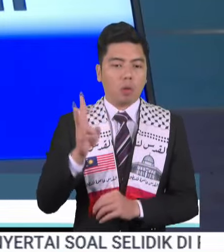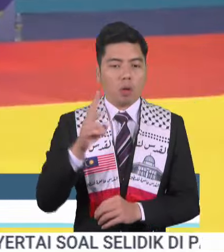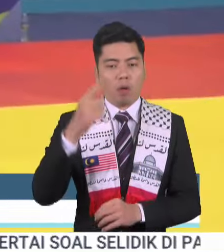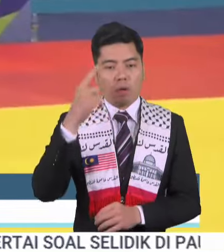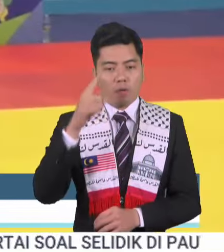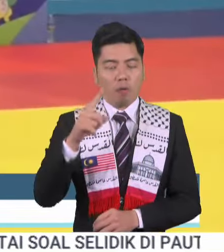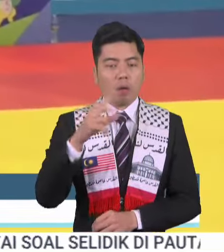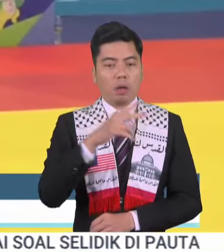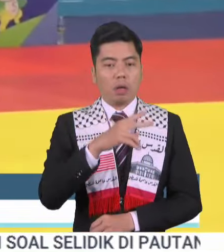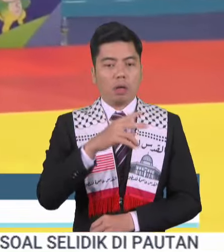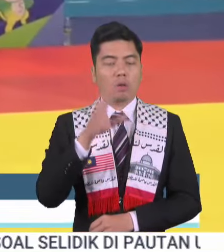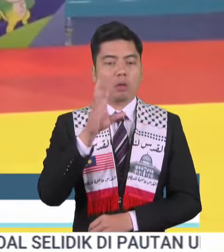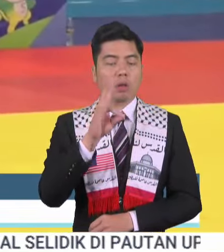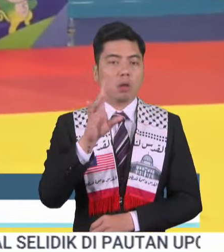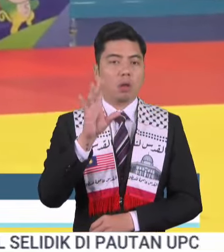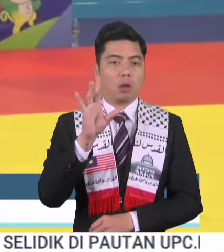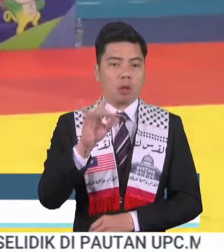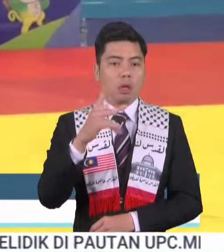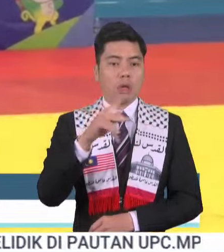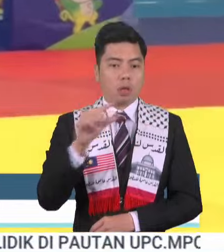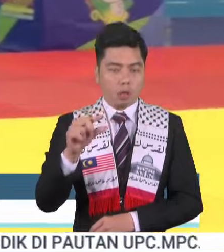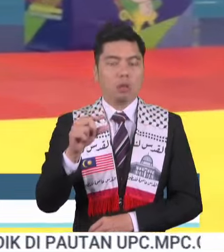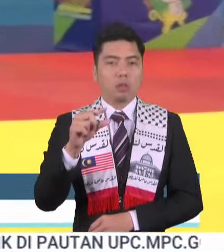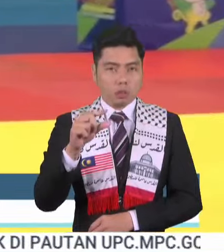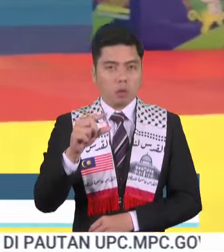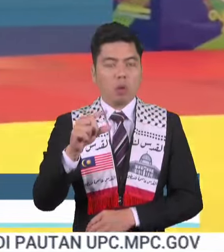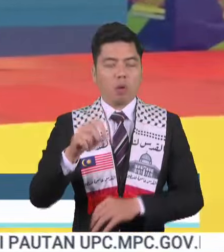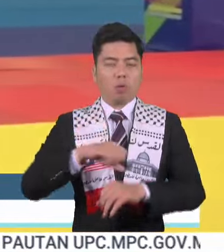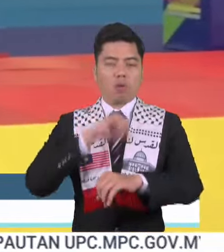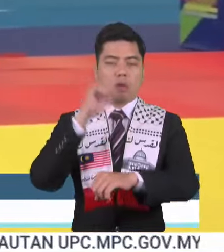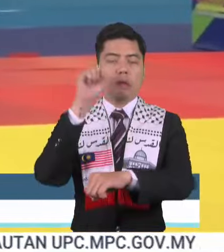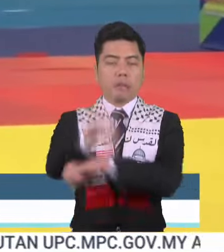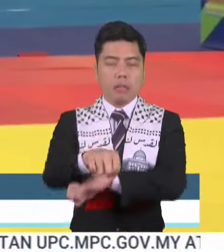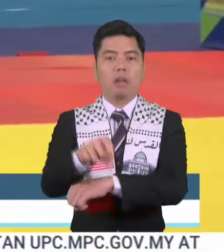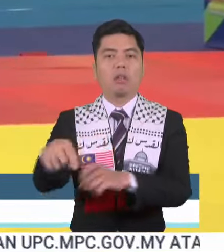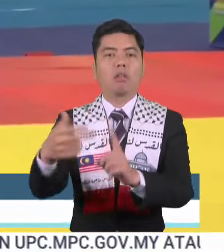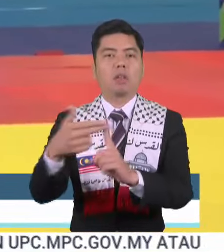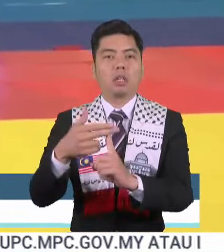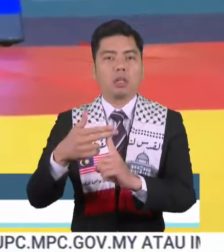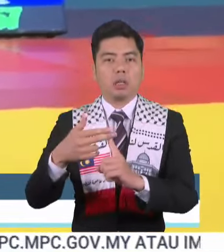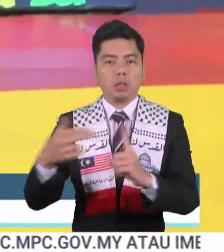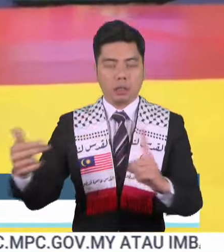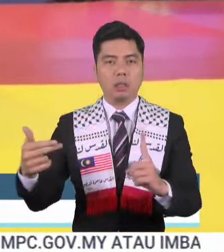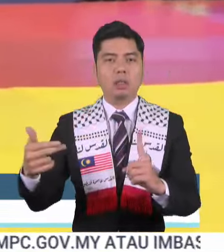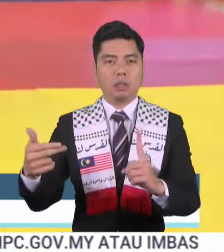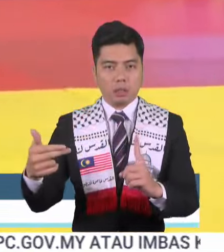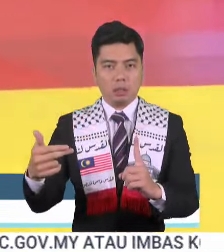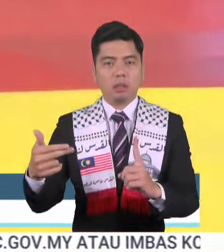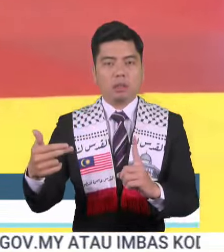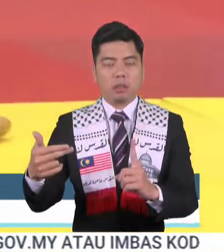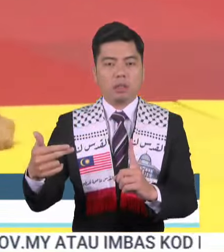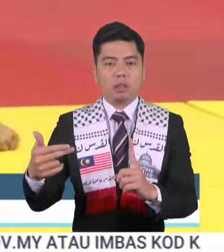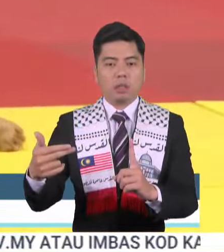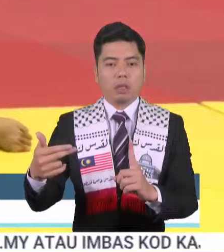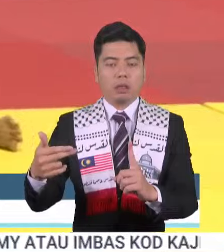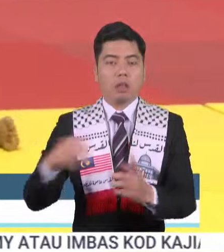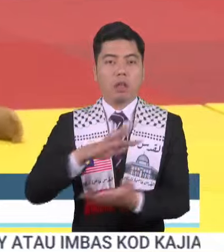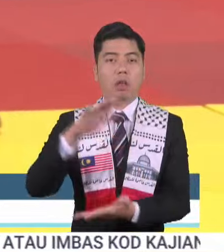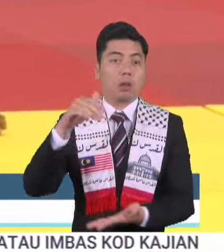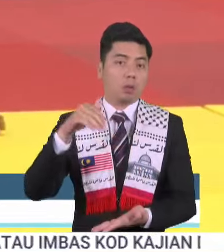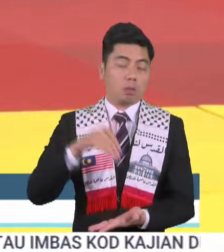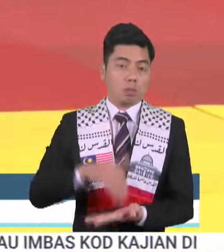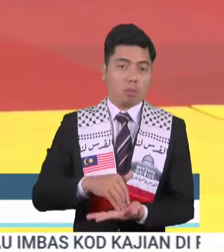kilogram apabila Siti Roha Mizuraini menundukkan lawannya dari Indonesia, IK Faradibah Nurjannah di